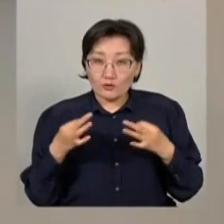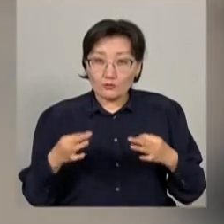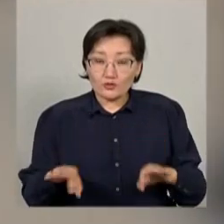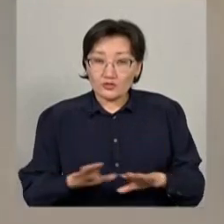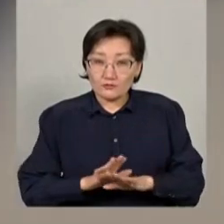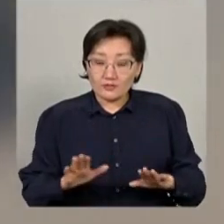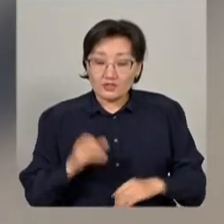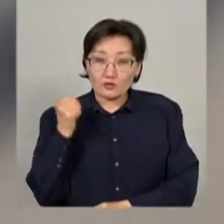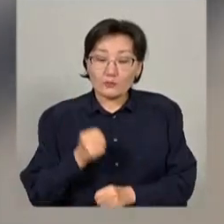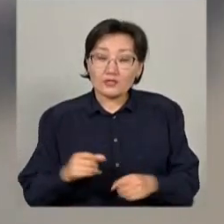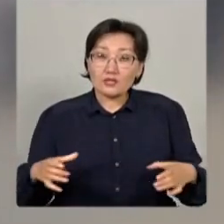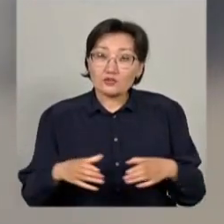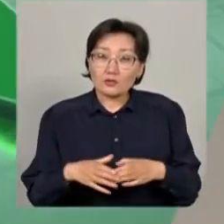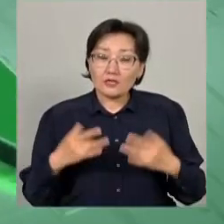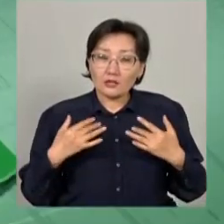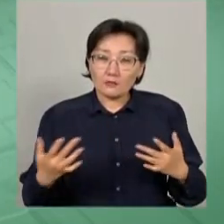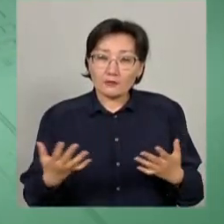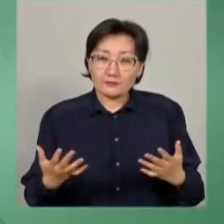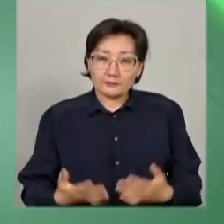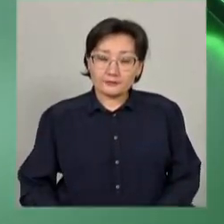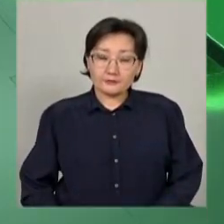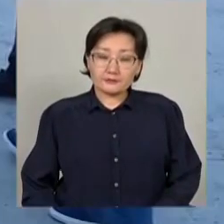деген жұмысшылардың талабы не?